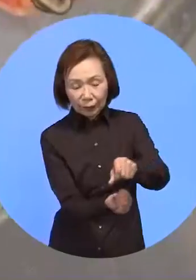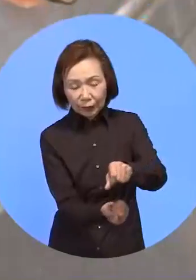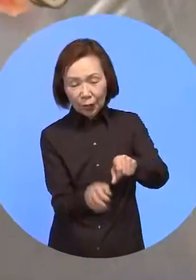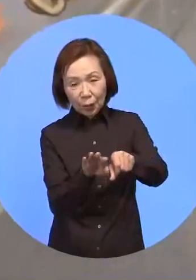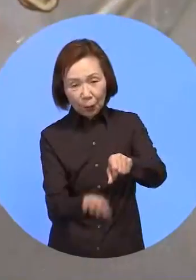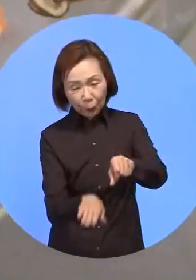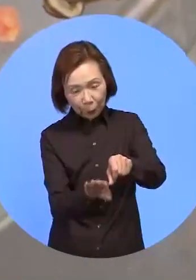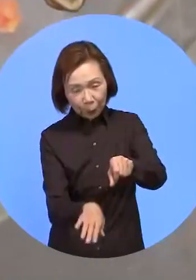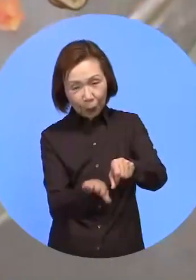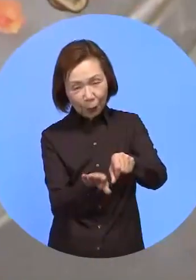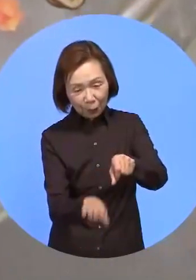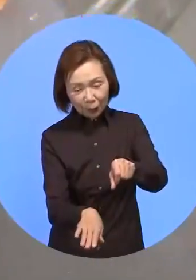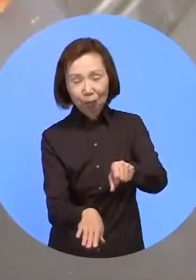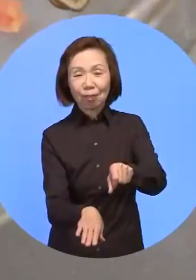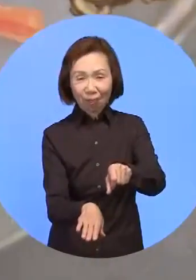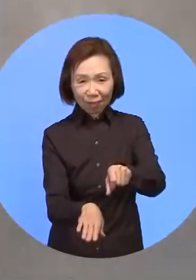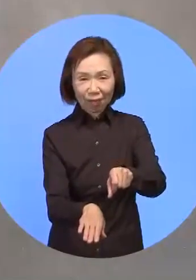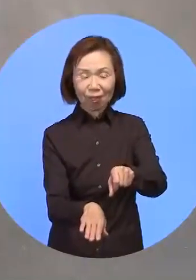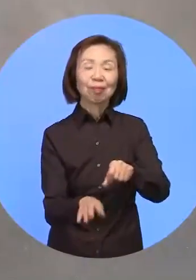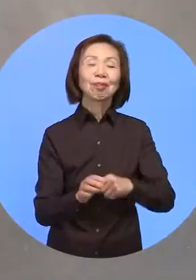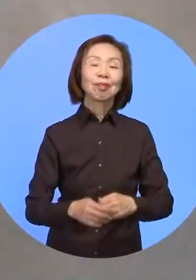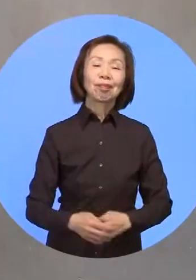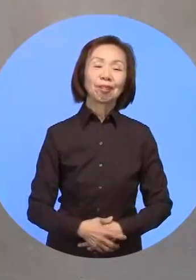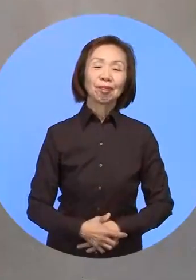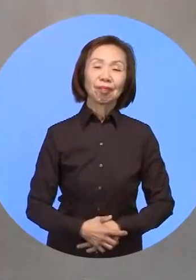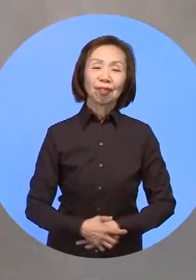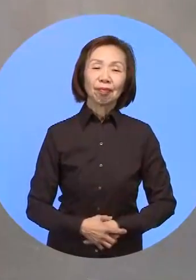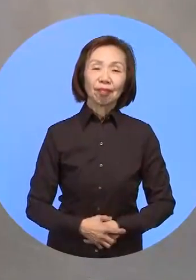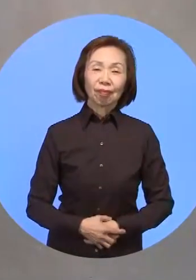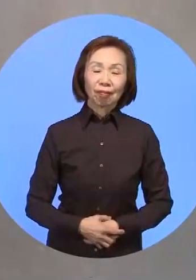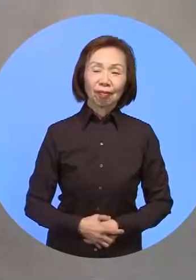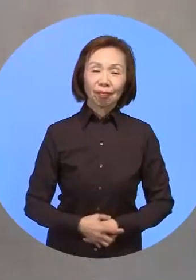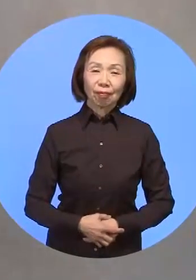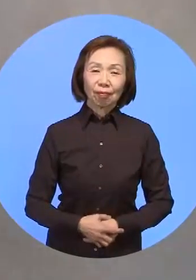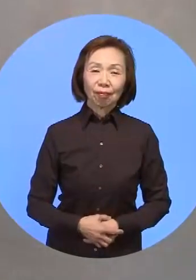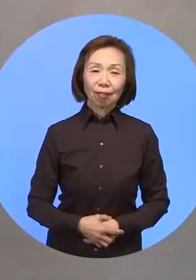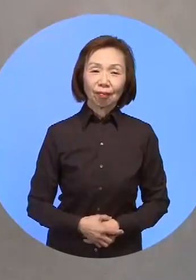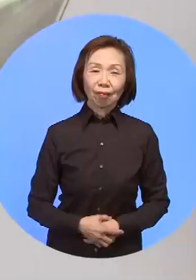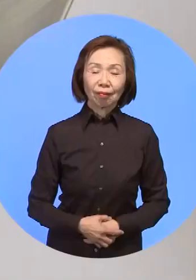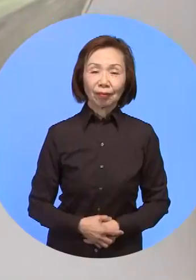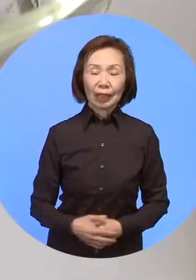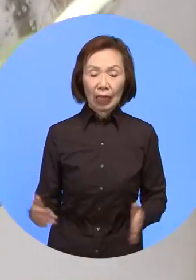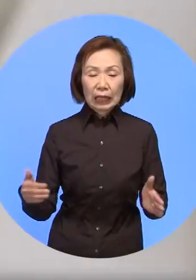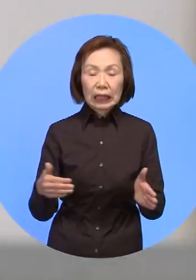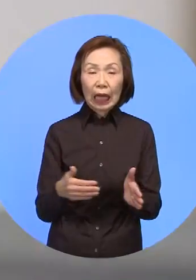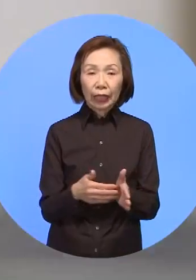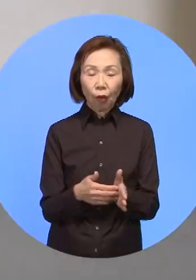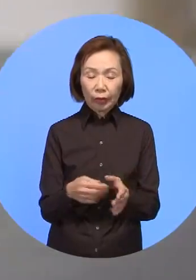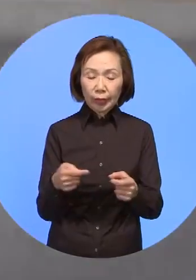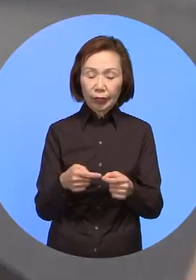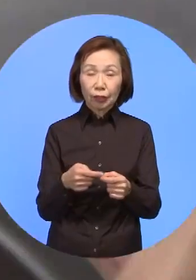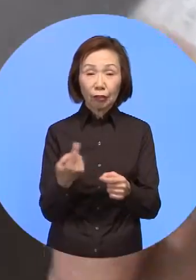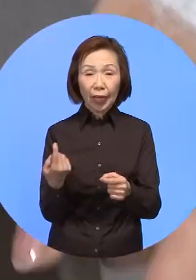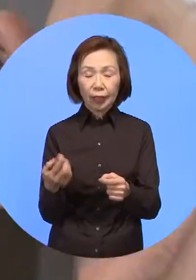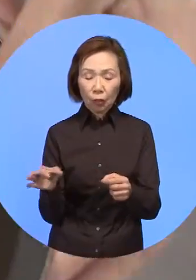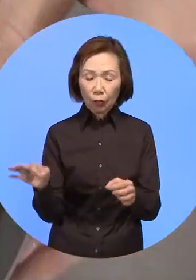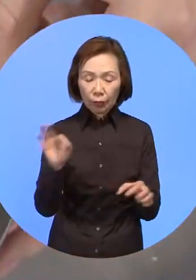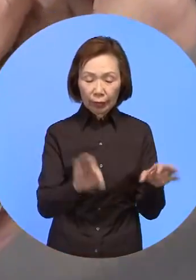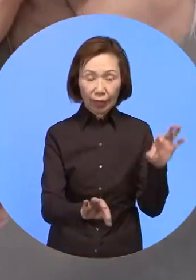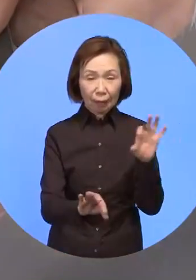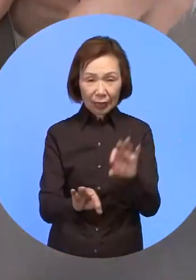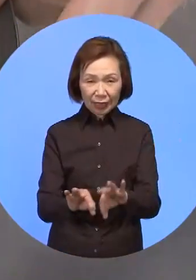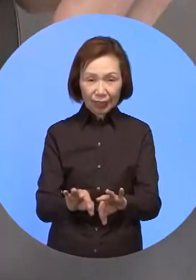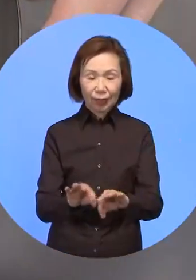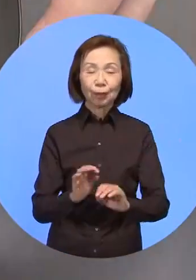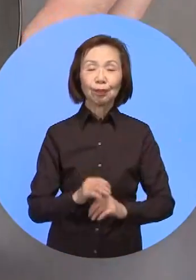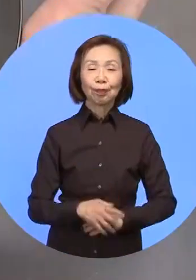になるので気を使わずにざっと入れていってください。最後にすいたくわいを加えましょう